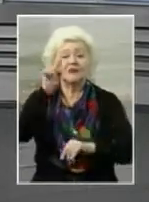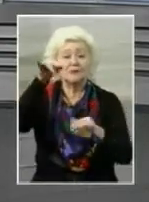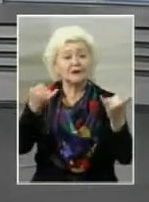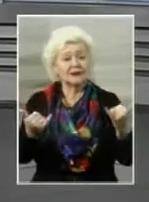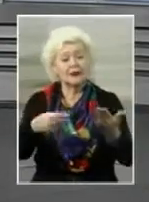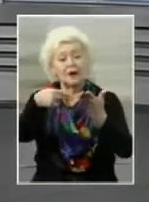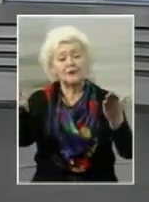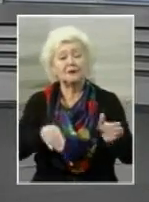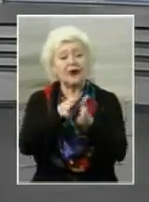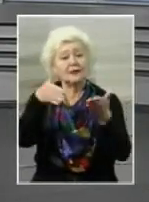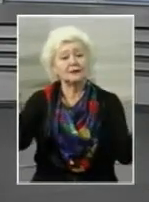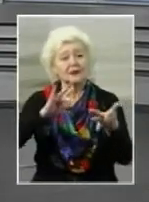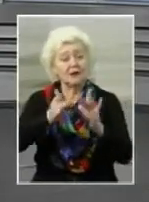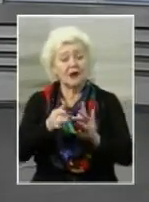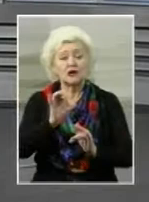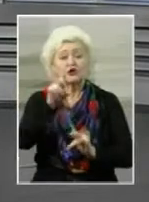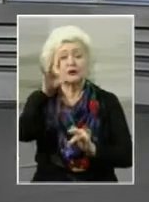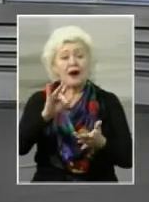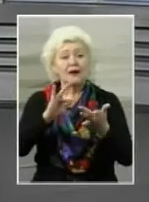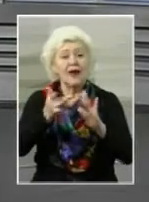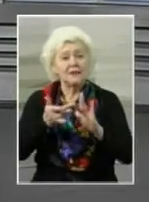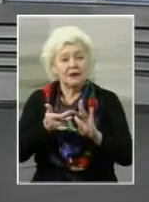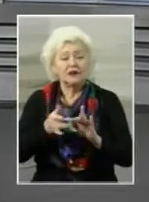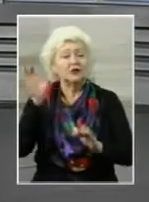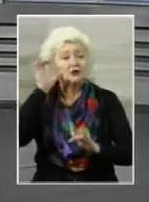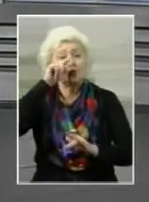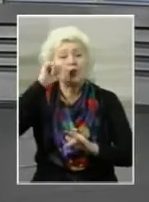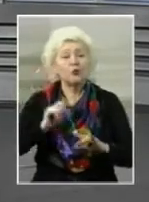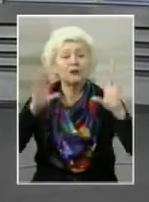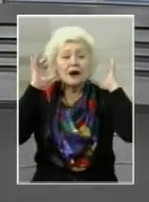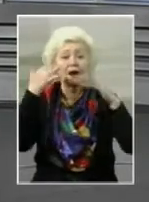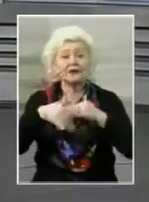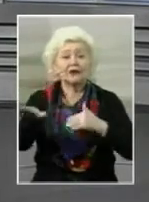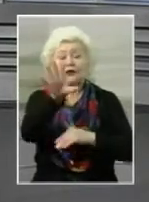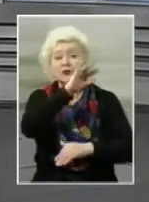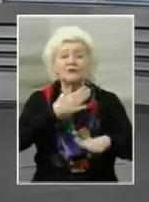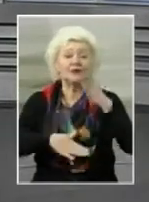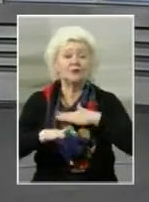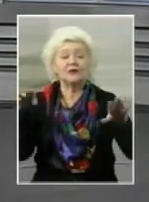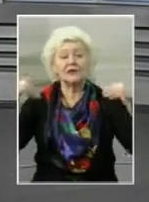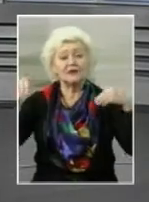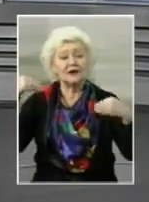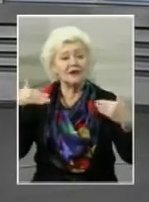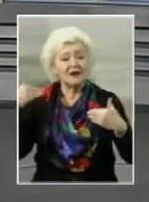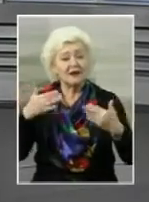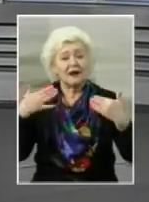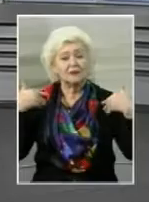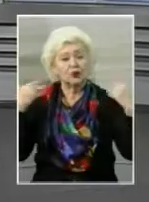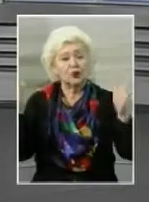сьогодні. Підписуйтесь на наші сторінки у соціальних мережах та слухайте Українське радіо Херсон. Усім приємних вихідних бажаю. До